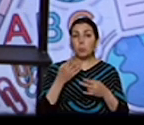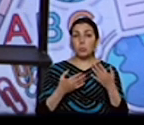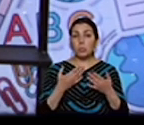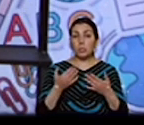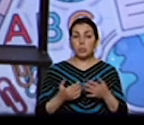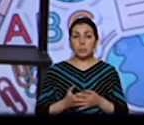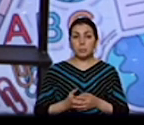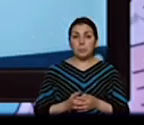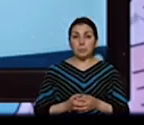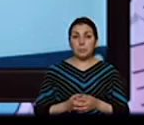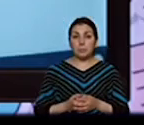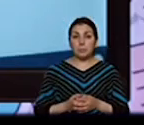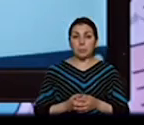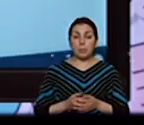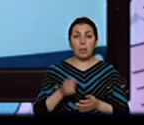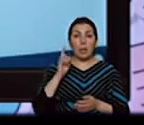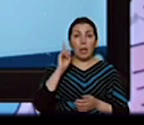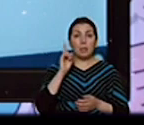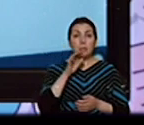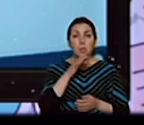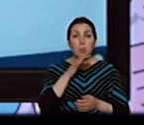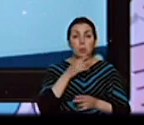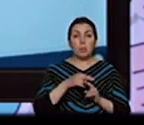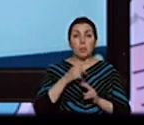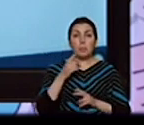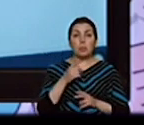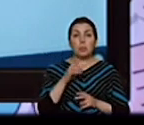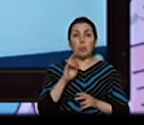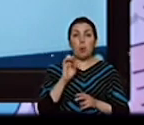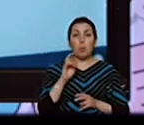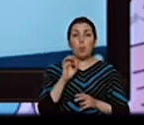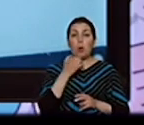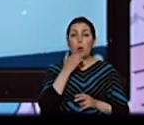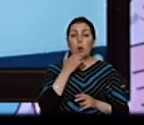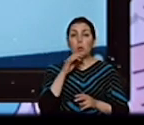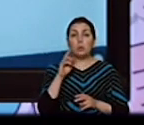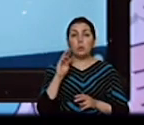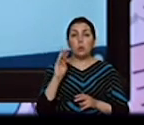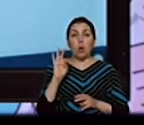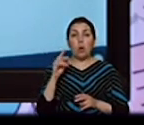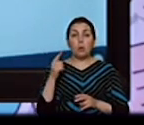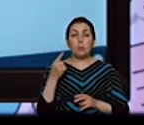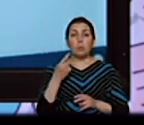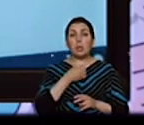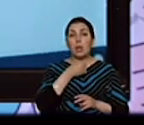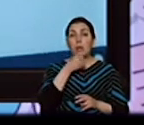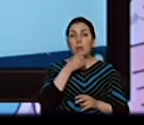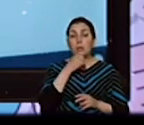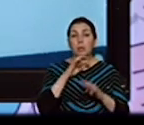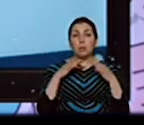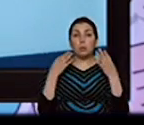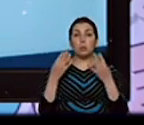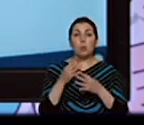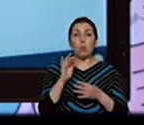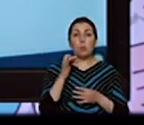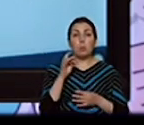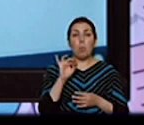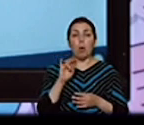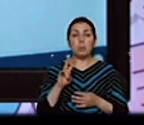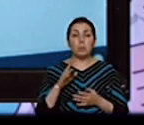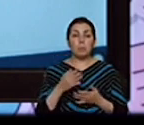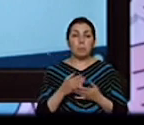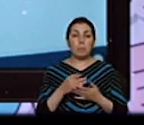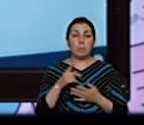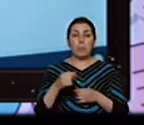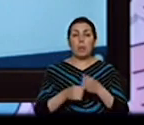chiqaylik. Qadim zamonda Bobotog' yon bag'rida katta o'rmon bor ekan.